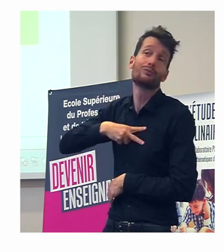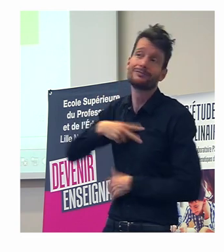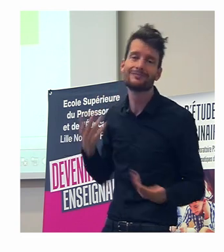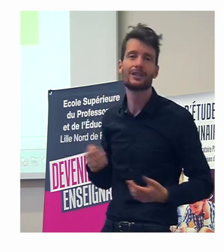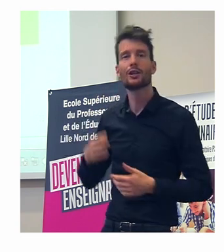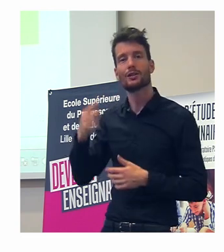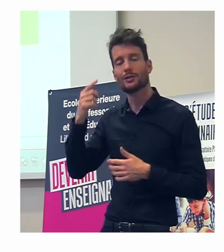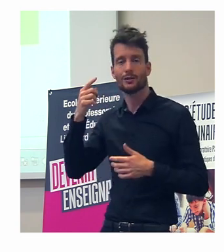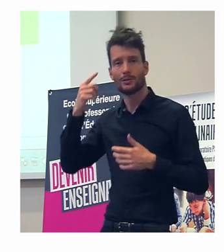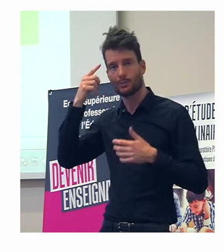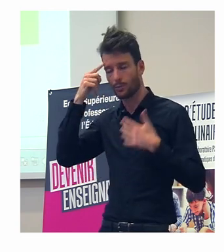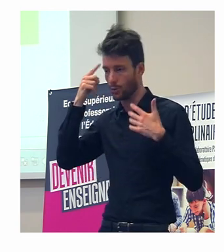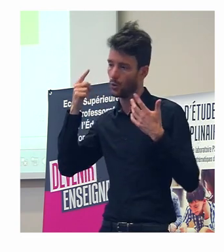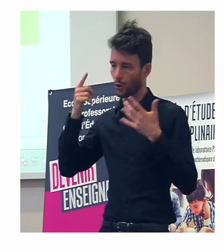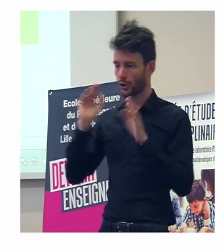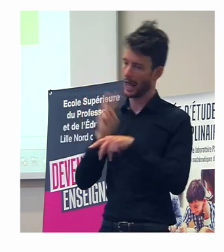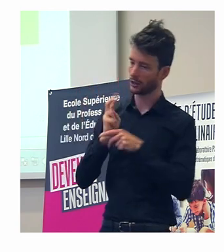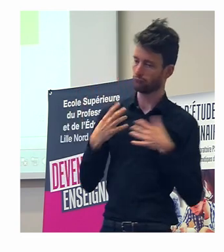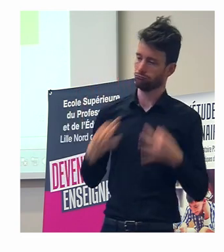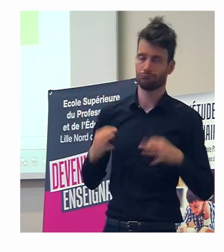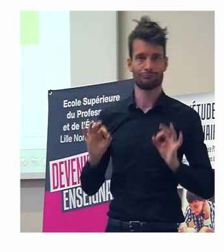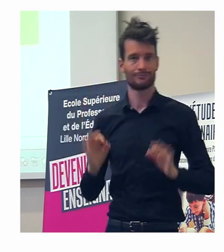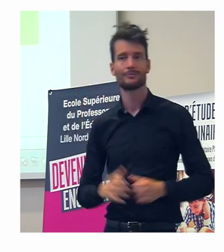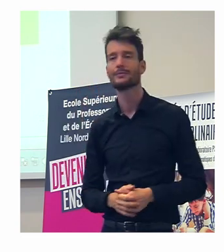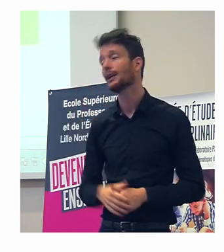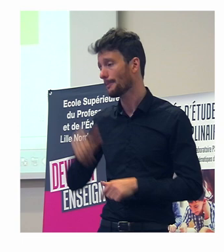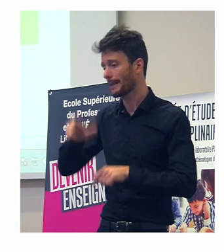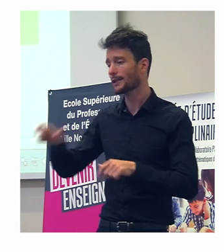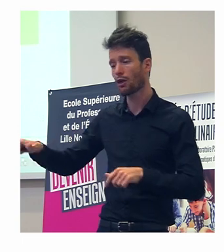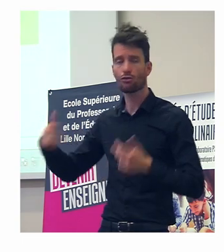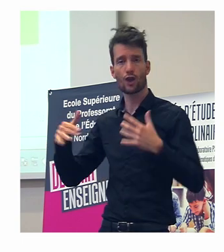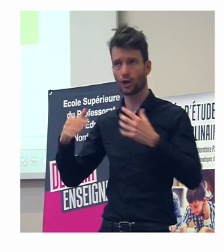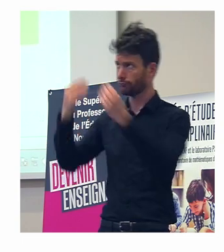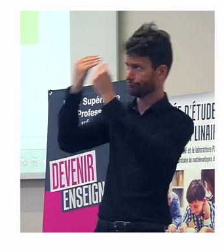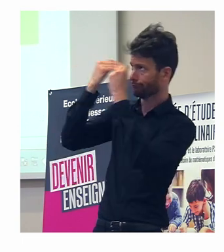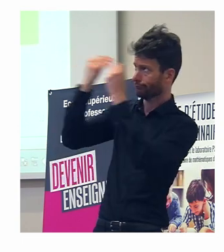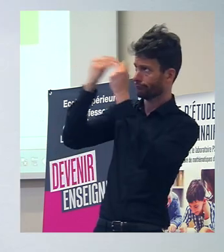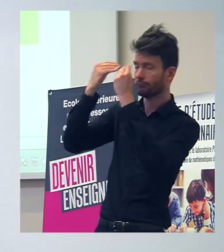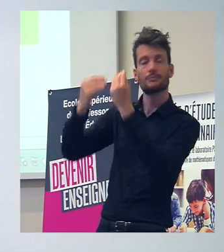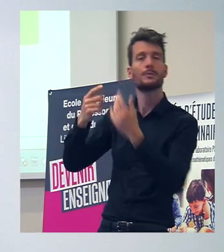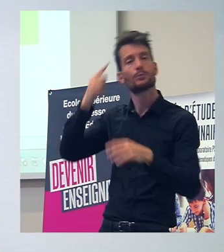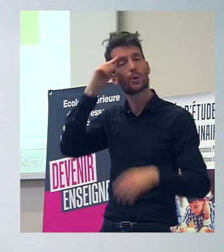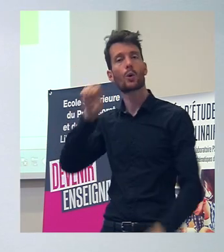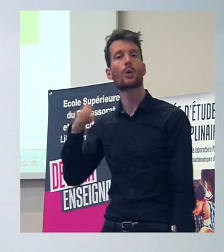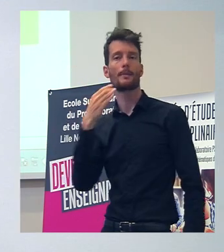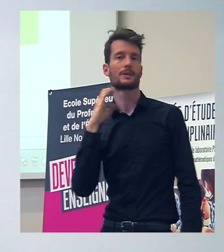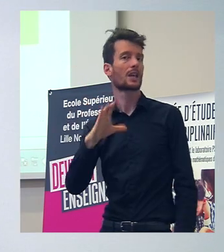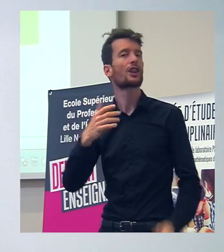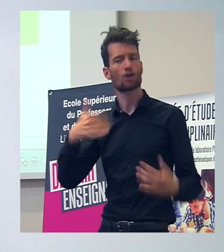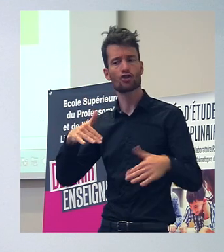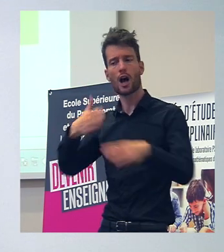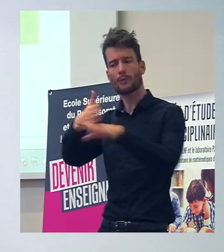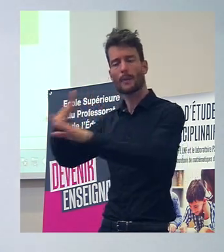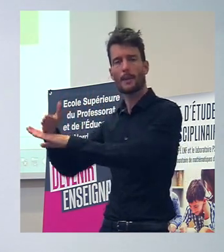biais subjectif, donc qui avaient été déjà formés, si vous voulez, à l'enseignement moral et civique